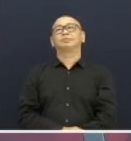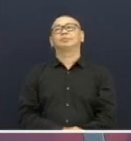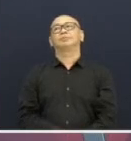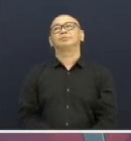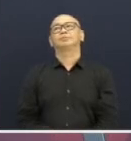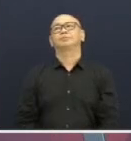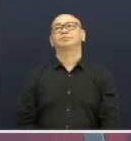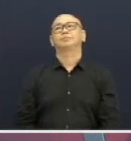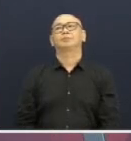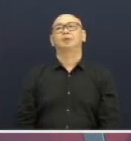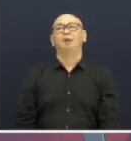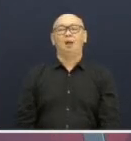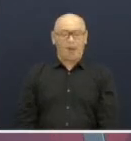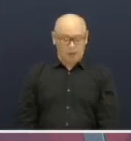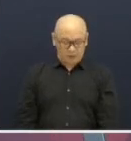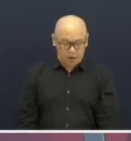dipatuhi.